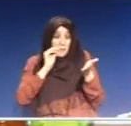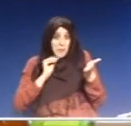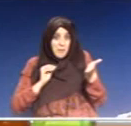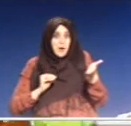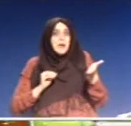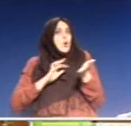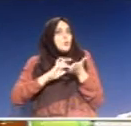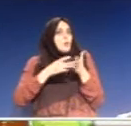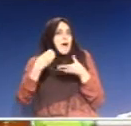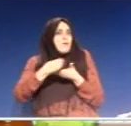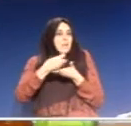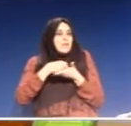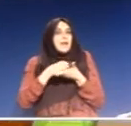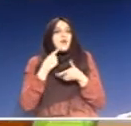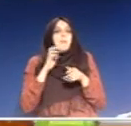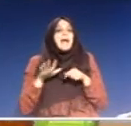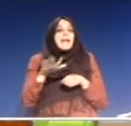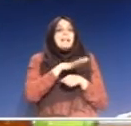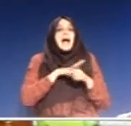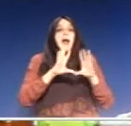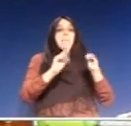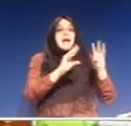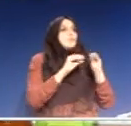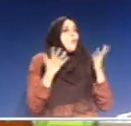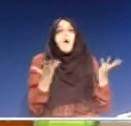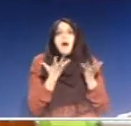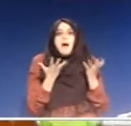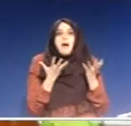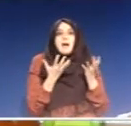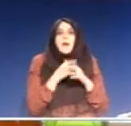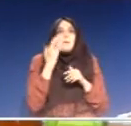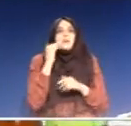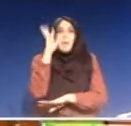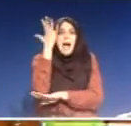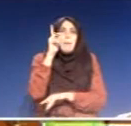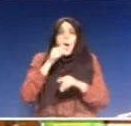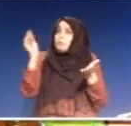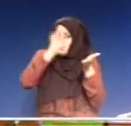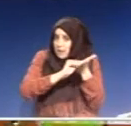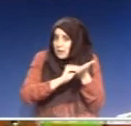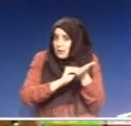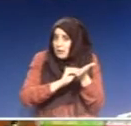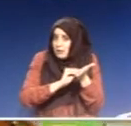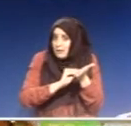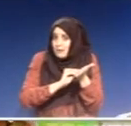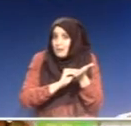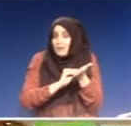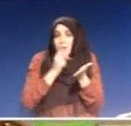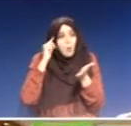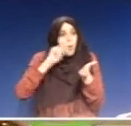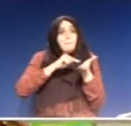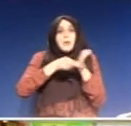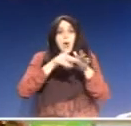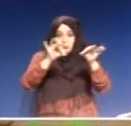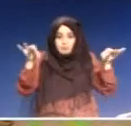كاع واش كاين ان ايتا ديال اليوم. ان ايتا دي ليو الشجره الا كاينه لازم تكون في البلان سي سكون ابل ان ايتا